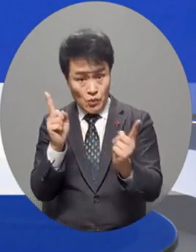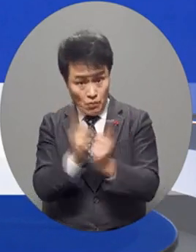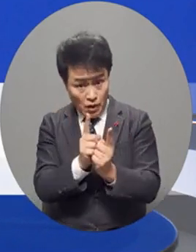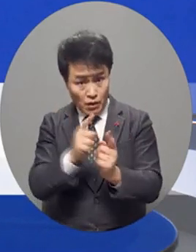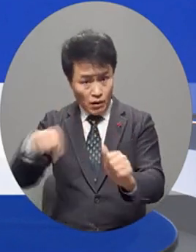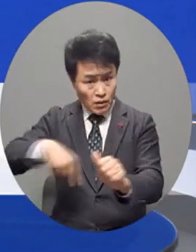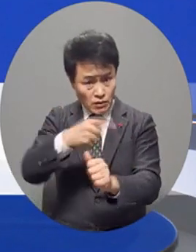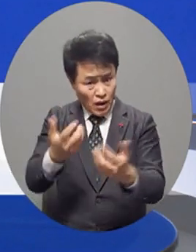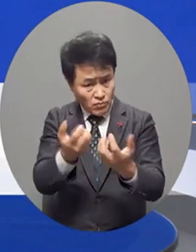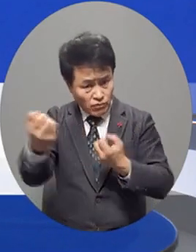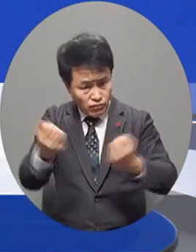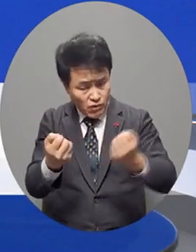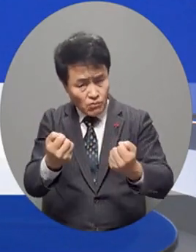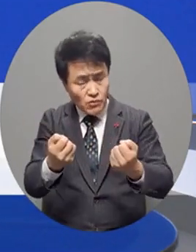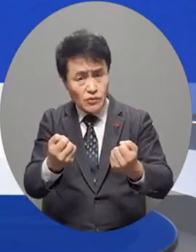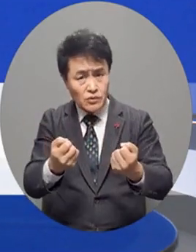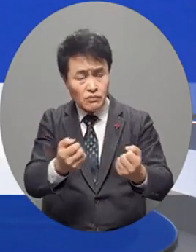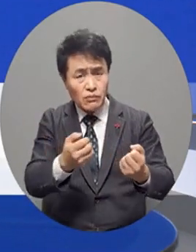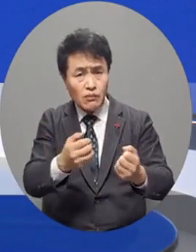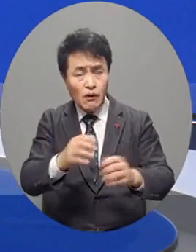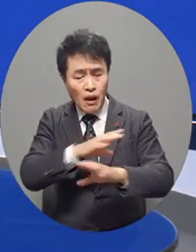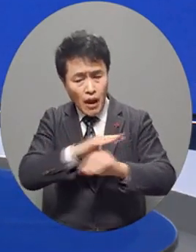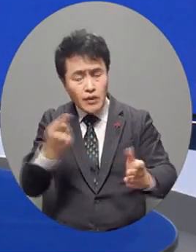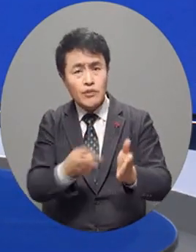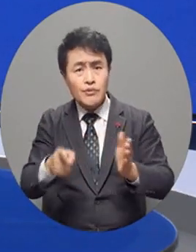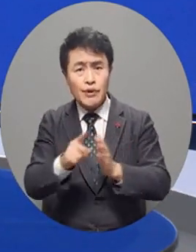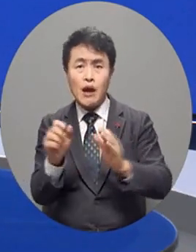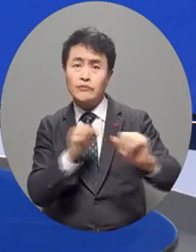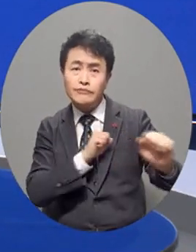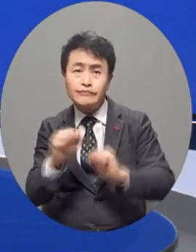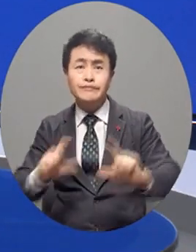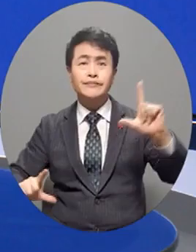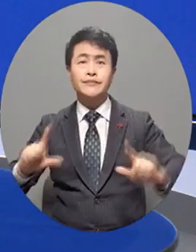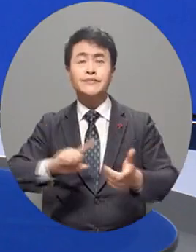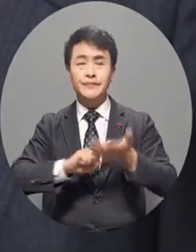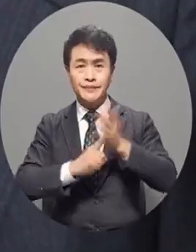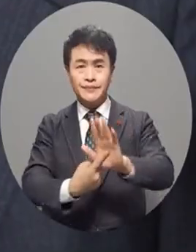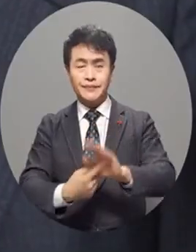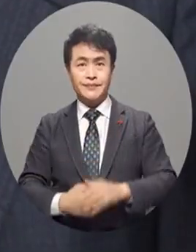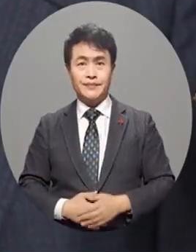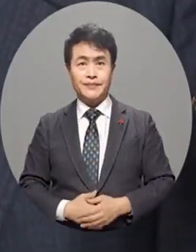분열 수습에 나서는 모양새입니다. 김민형 기자의 보도입니다.